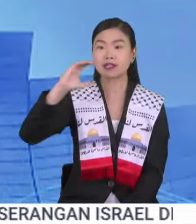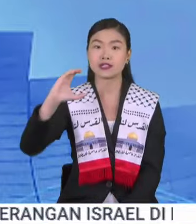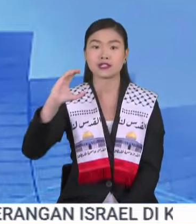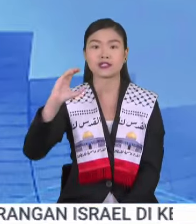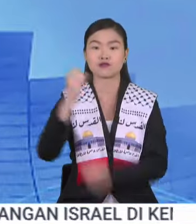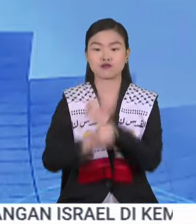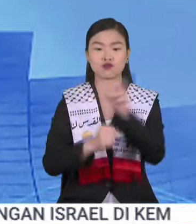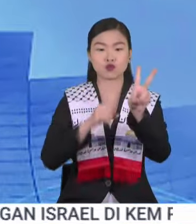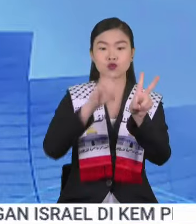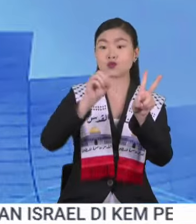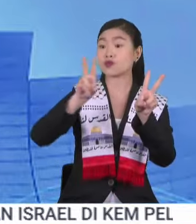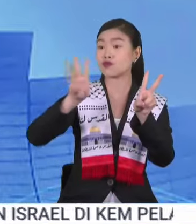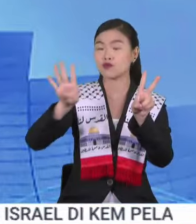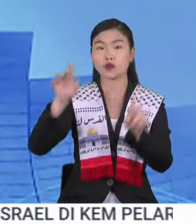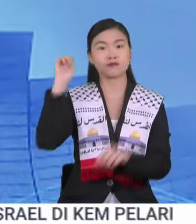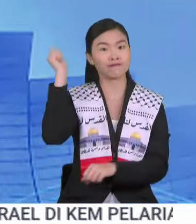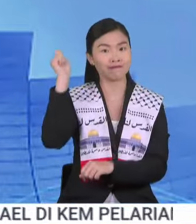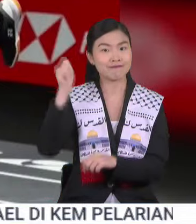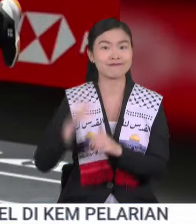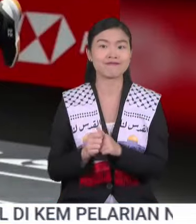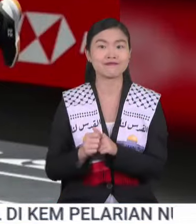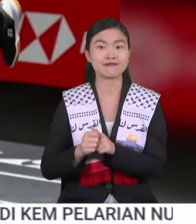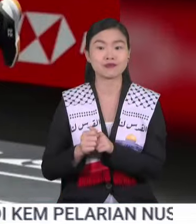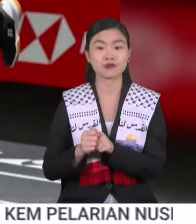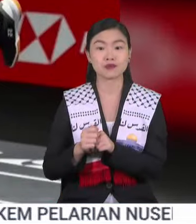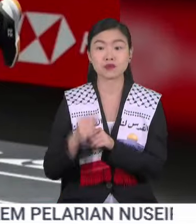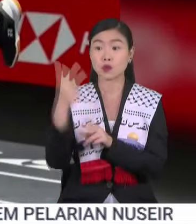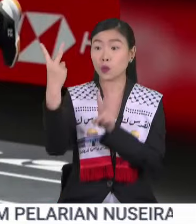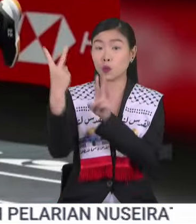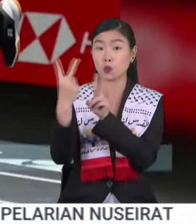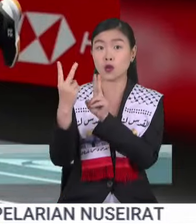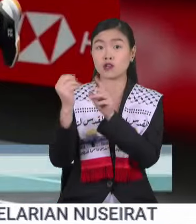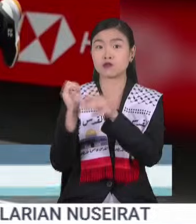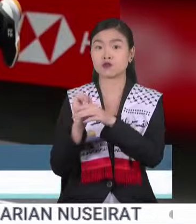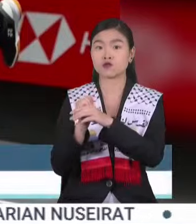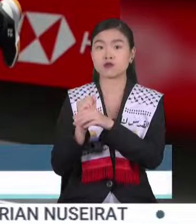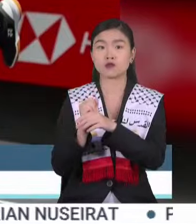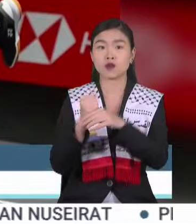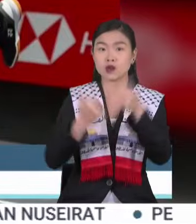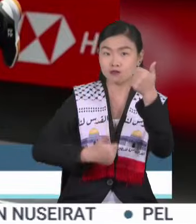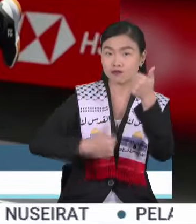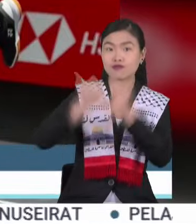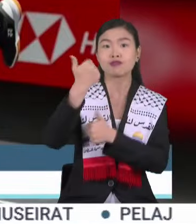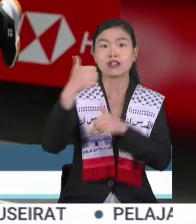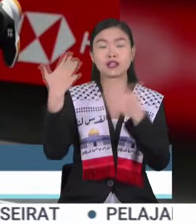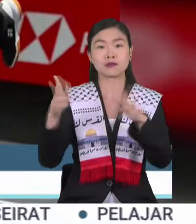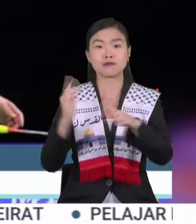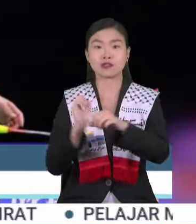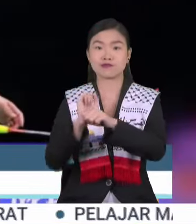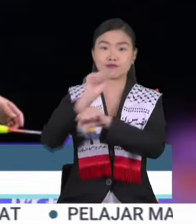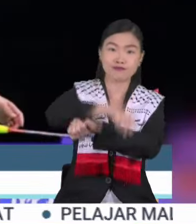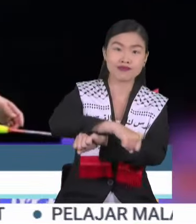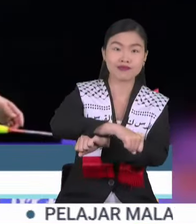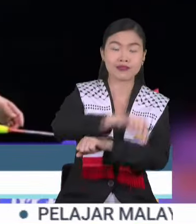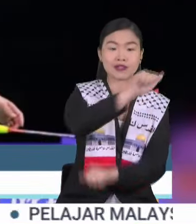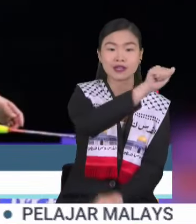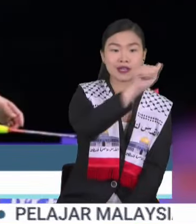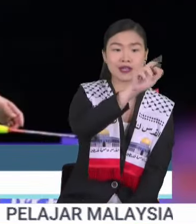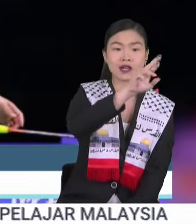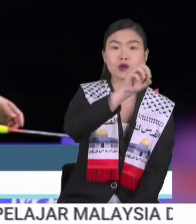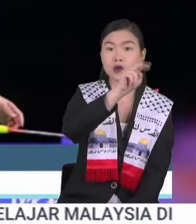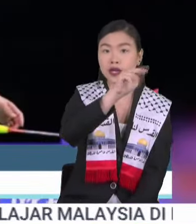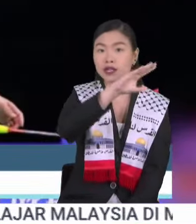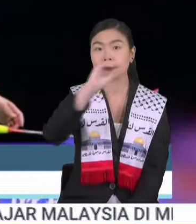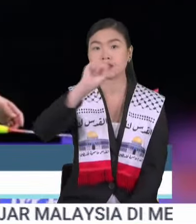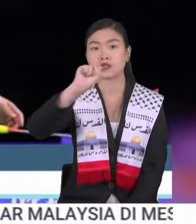Asia BAC 2024. Gandingan itu mara ke pentas final selepas menumpaskan pasangan senegara Aaron Chow So Wu Yik